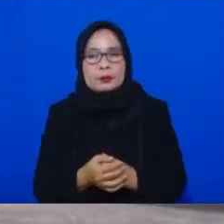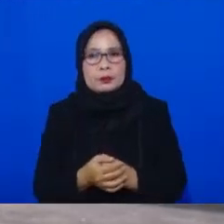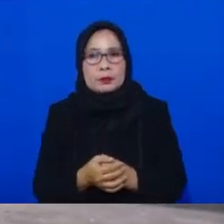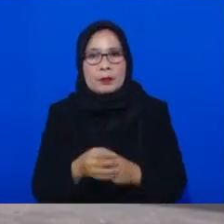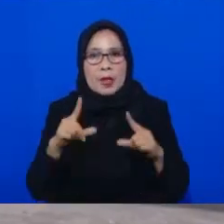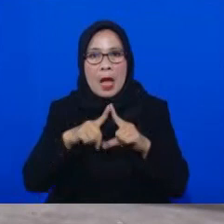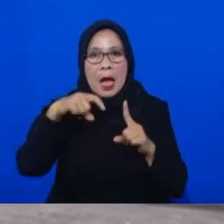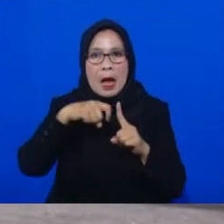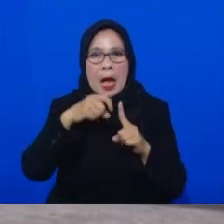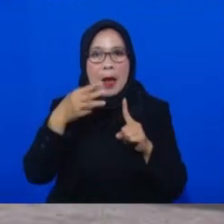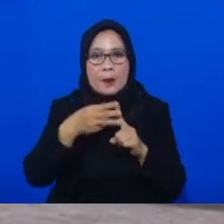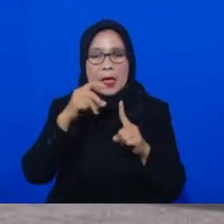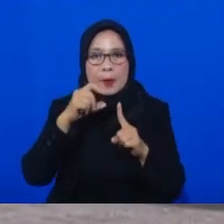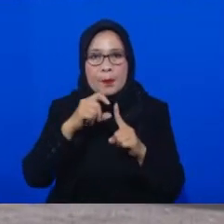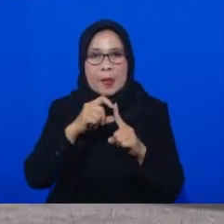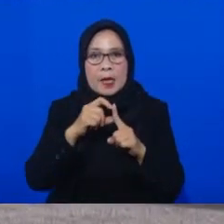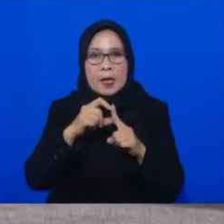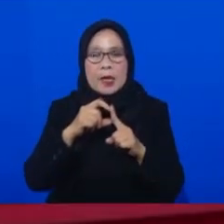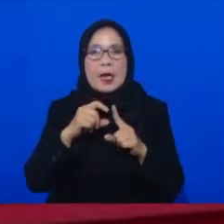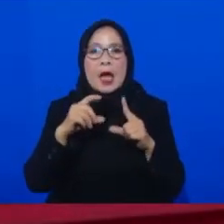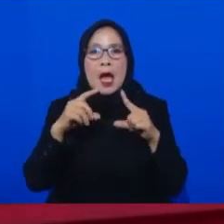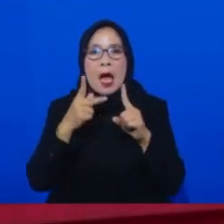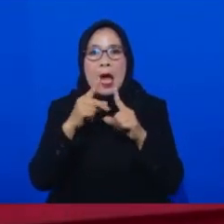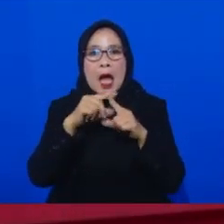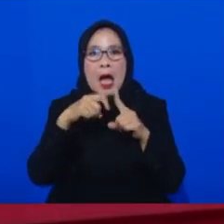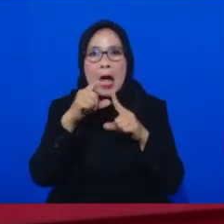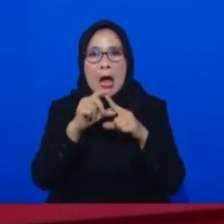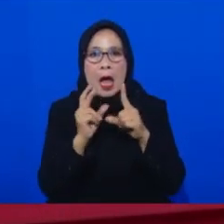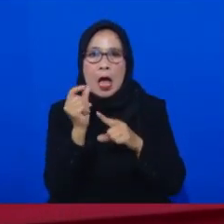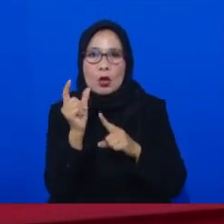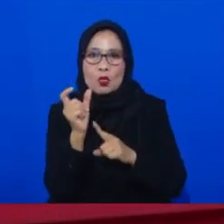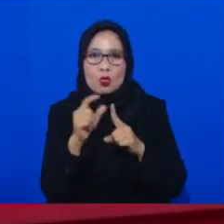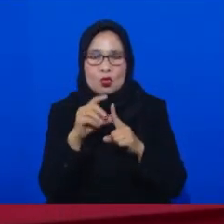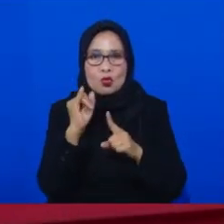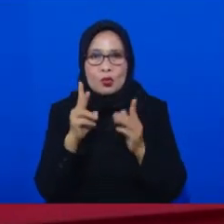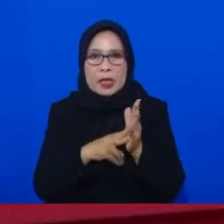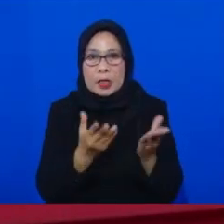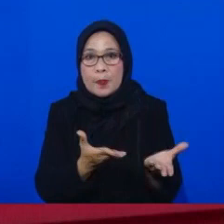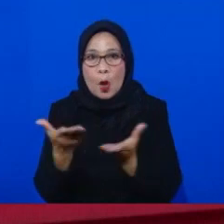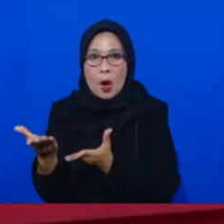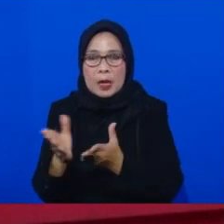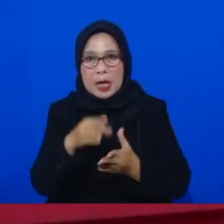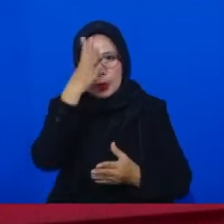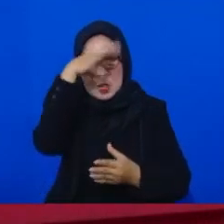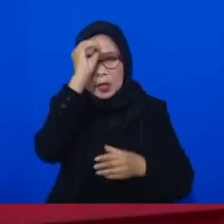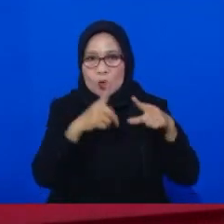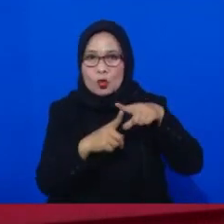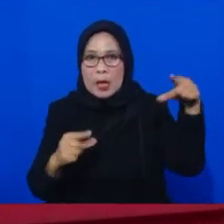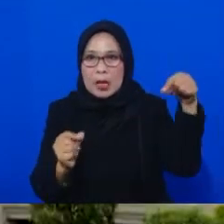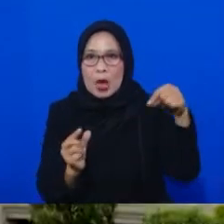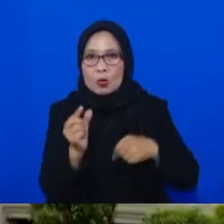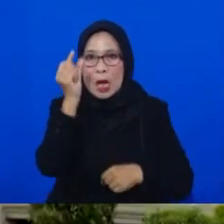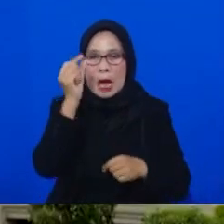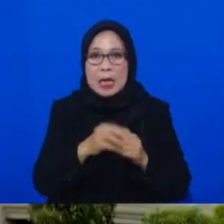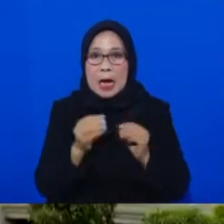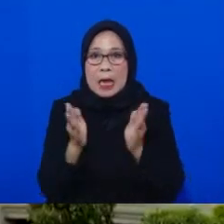AKBP Akhirudin Hasibuan dibawa petugas bidang profesi dan pengamanan Polda Sumatera Utara dari Direktorat Perawatan Tahanan dan Barang Bukti